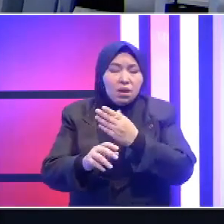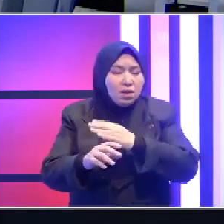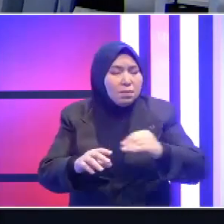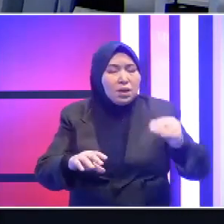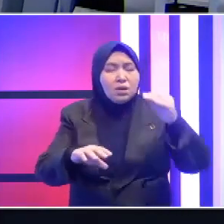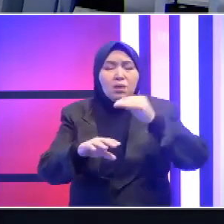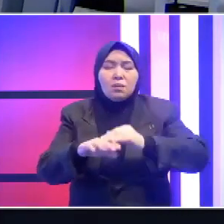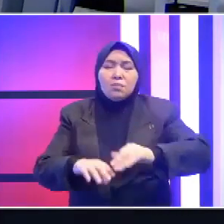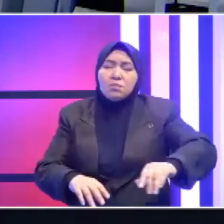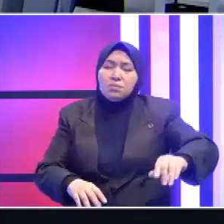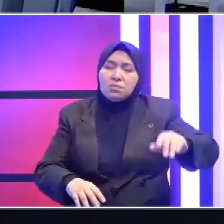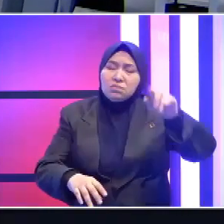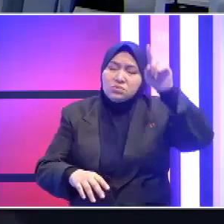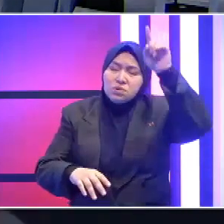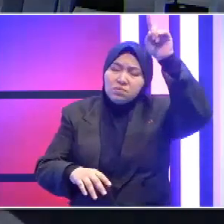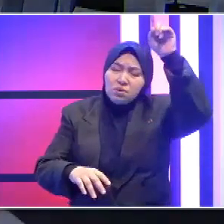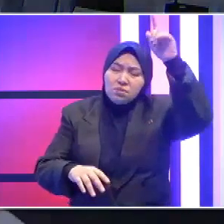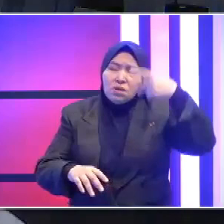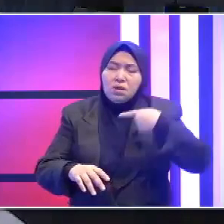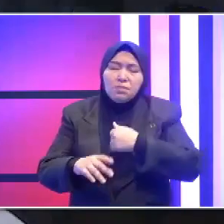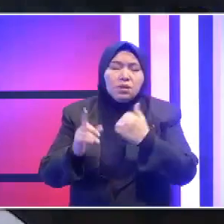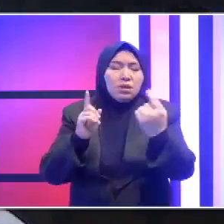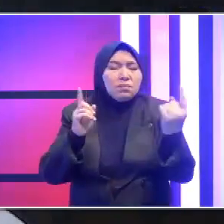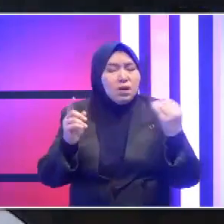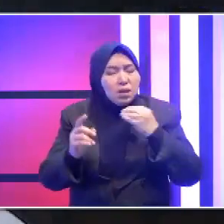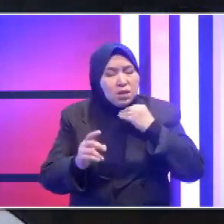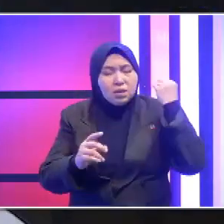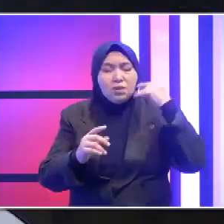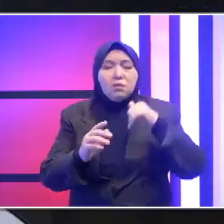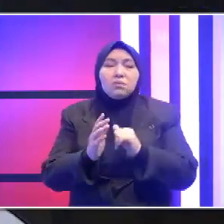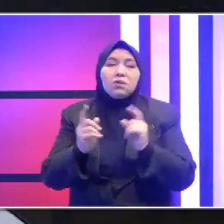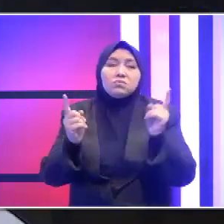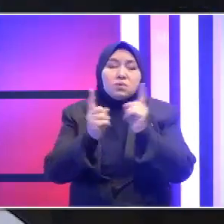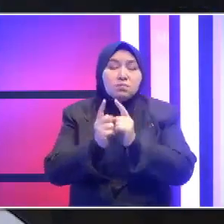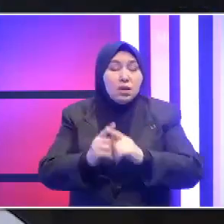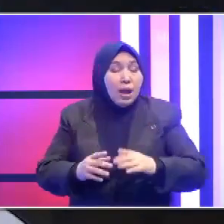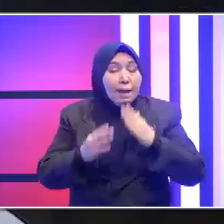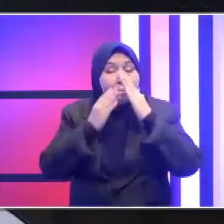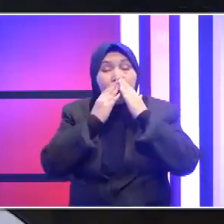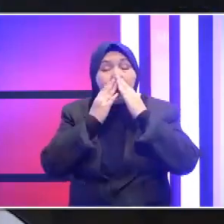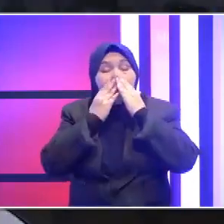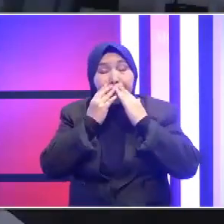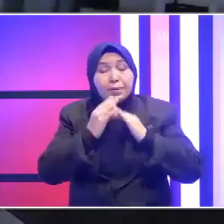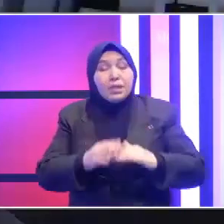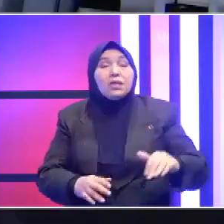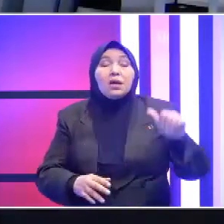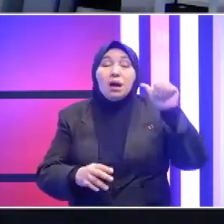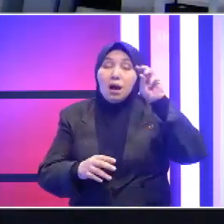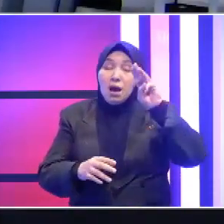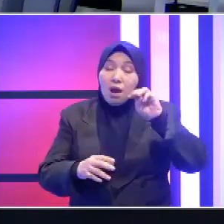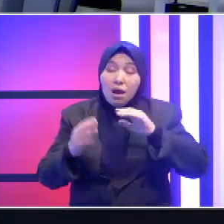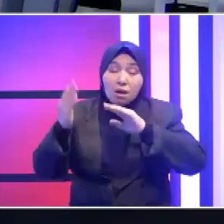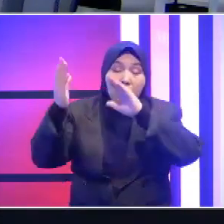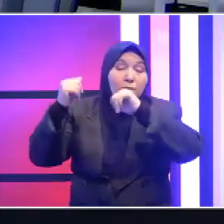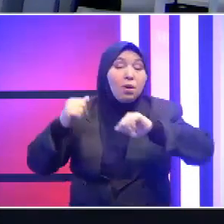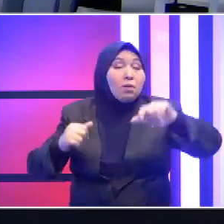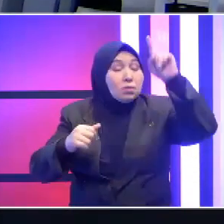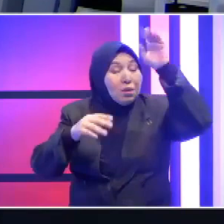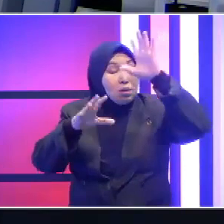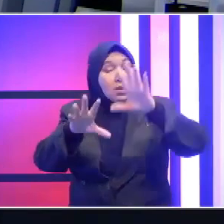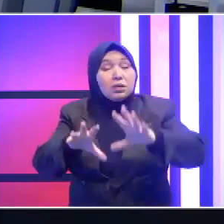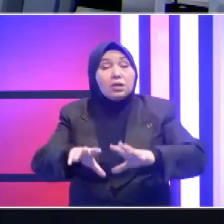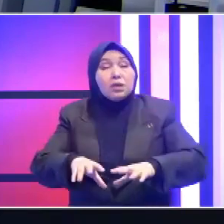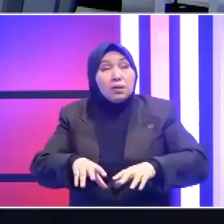kepada-mu lah kami akan dikembalikan ya Allah alhamdulillahirobbilalamin amin ya robbal alamin ngomong Allah mengabulkan doa kita uses pada hari